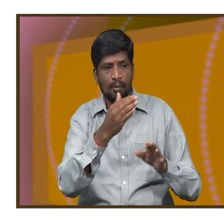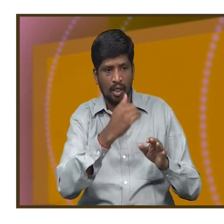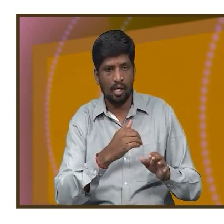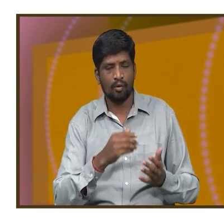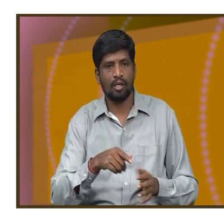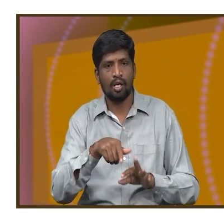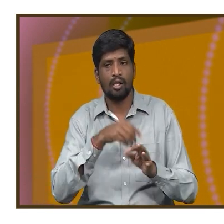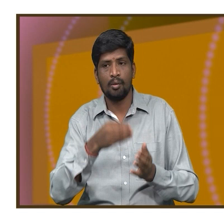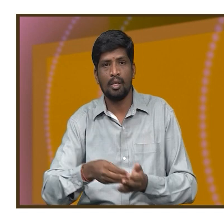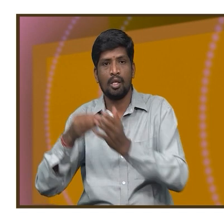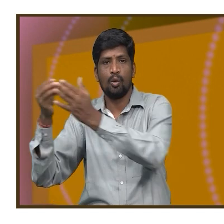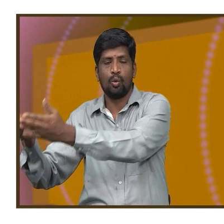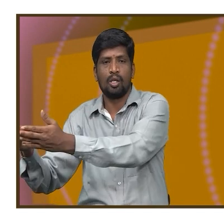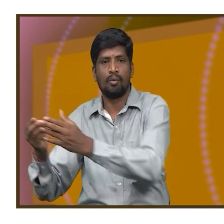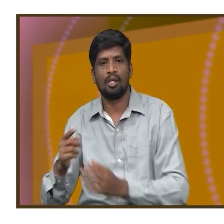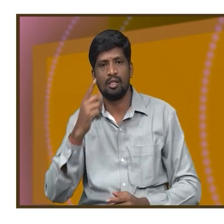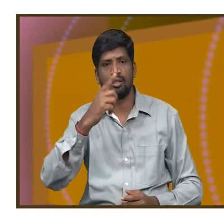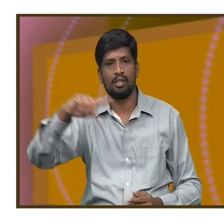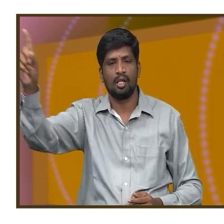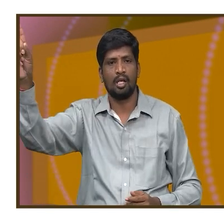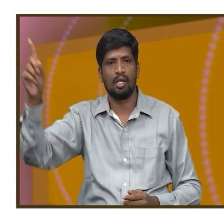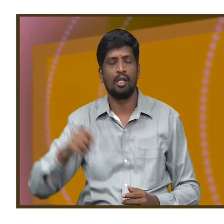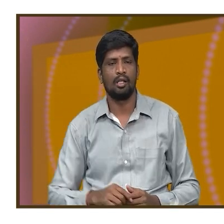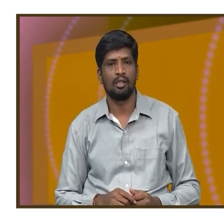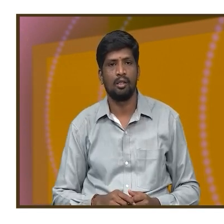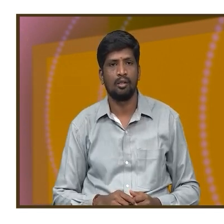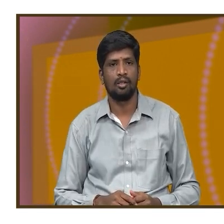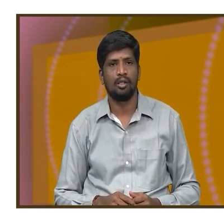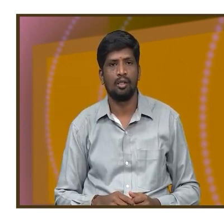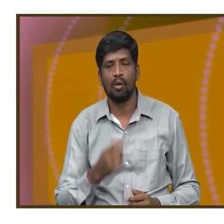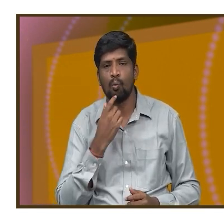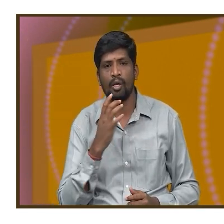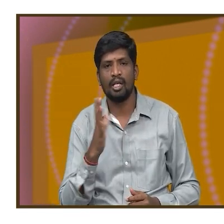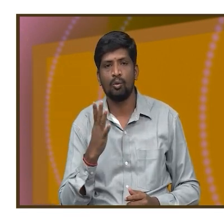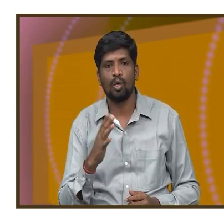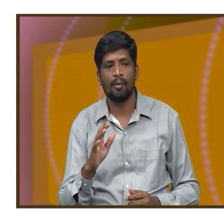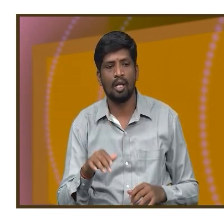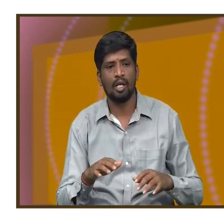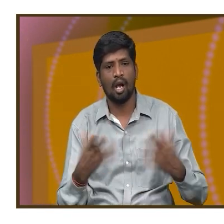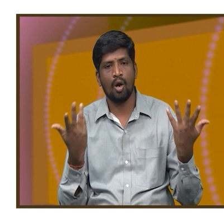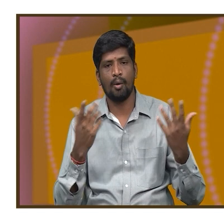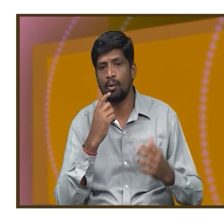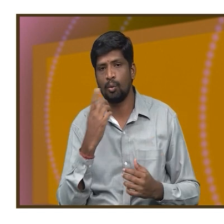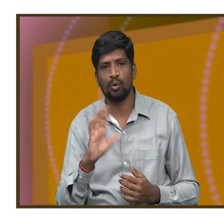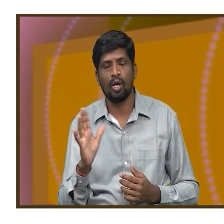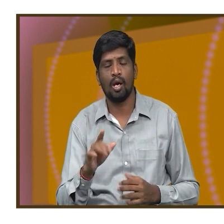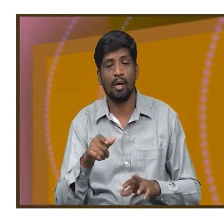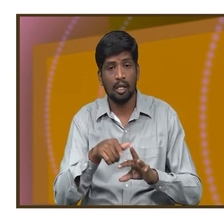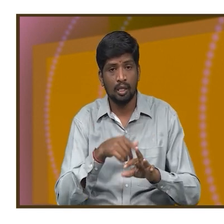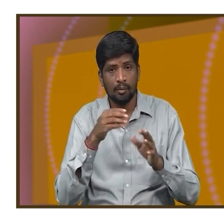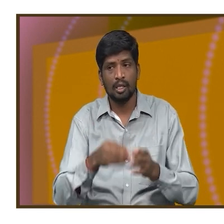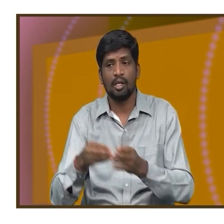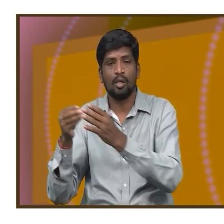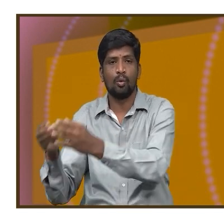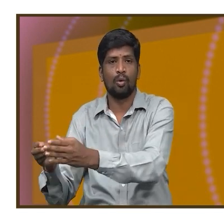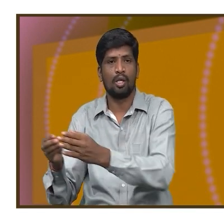கொடுக்கின்றார். அது அந்த இடங்களில் காலனி இல்லை, தொலைந்து விட்டது என்று கூட சொல்லலாம். உடனே அந்த பெண்ணுக்காக அந்த காலனியை எடுத்து